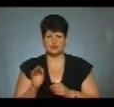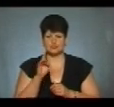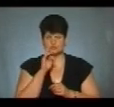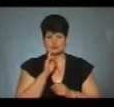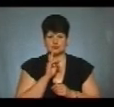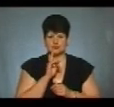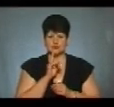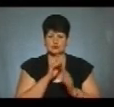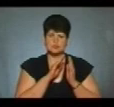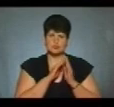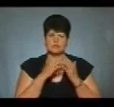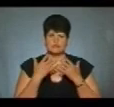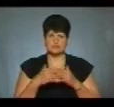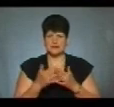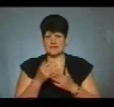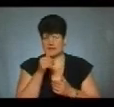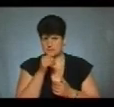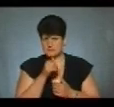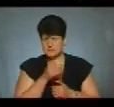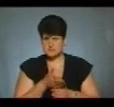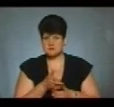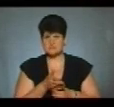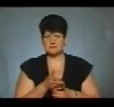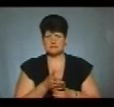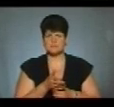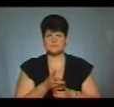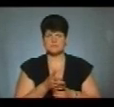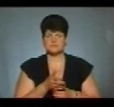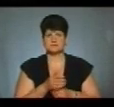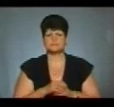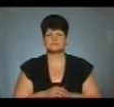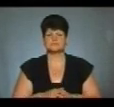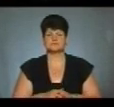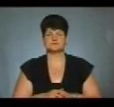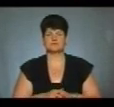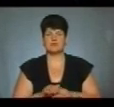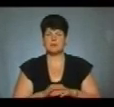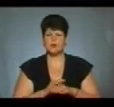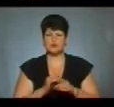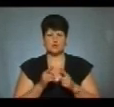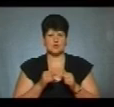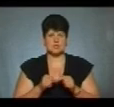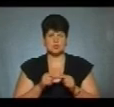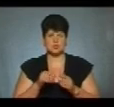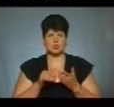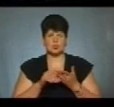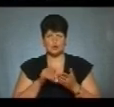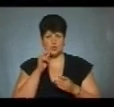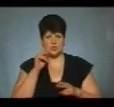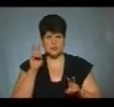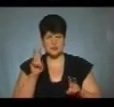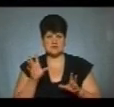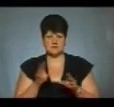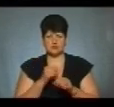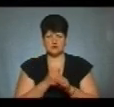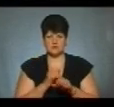Зручно. Сплю вже пару місяців. Нормально. Із благодійною організацією «Допомога Україні» співпрацює